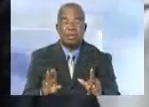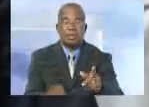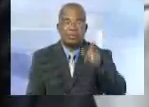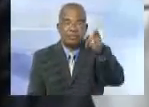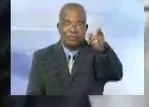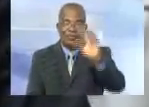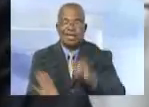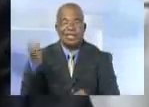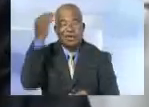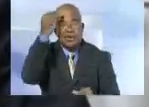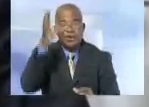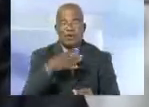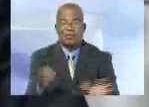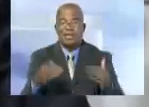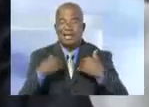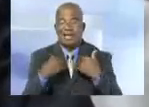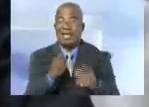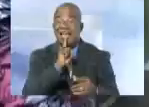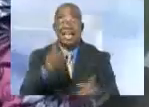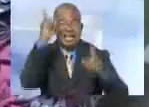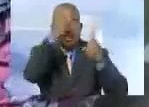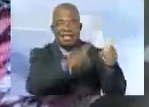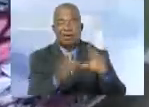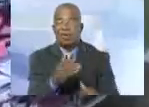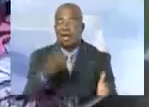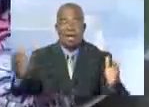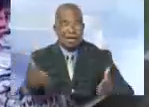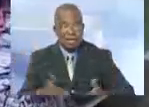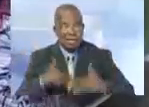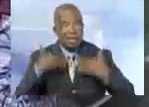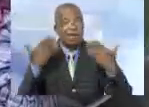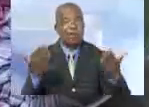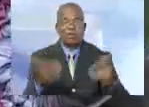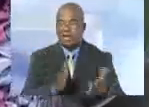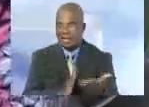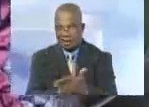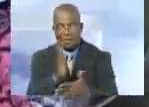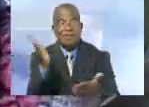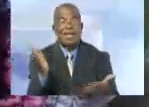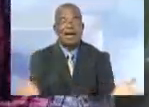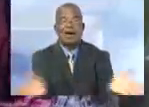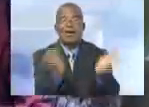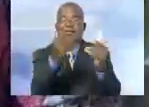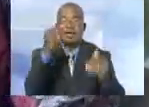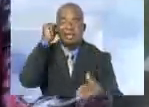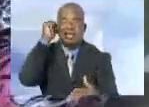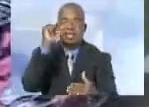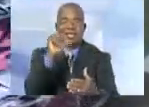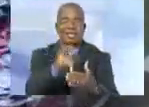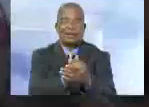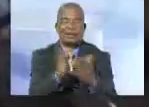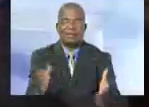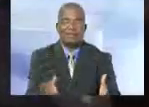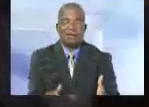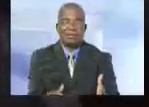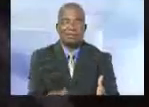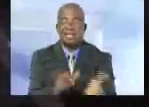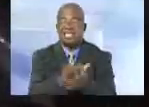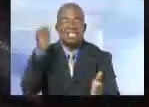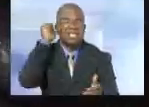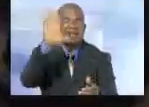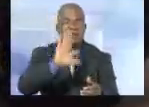Nabaye Bruno, à soutenir l'initiative de leur association pour le développement de la région de la Bagoué. Selon Traoré Mariam, député à l'Assemblée